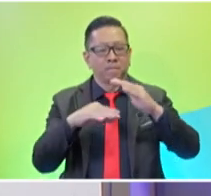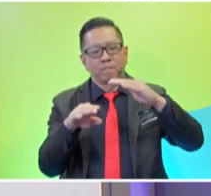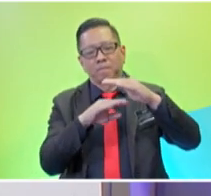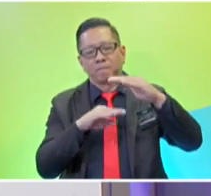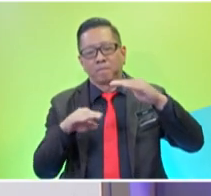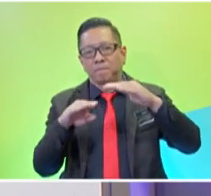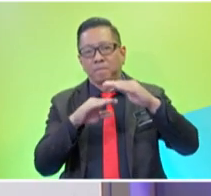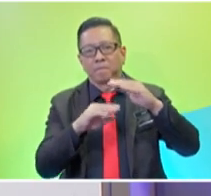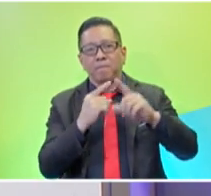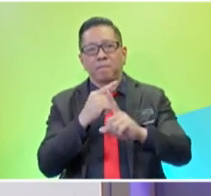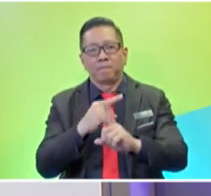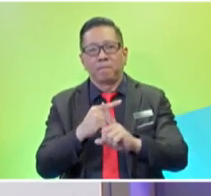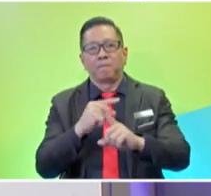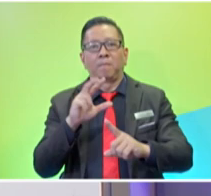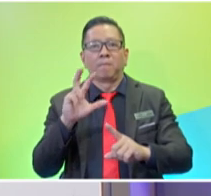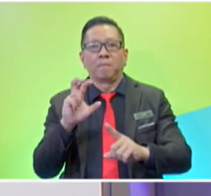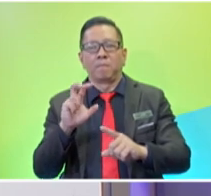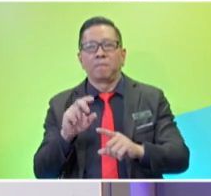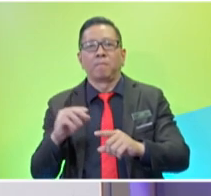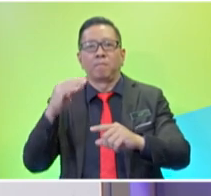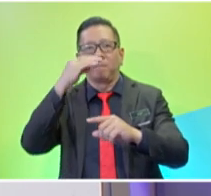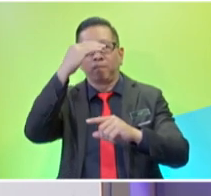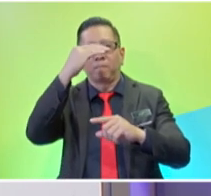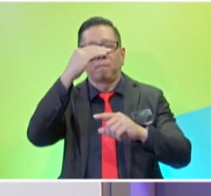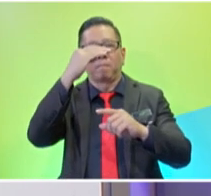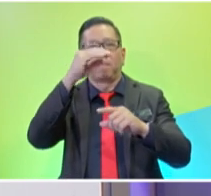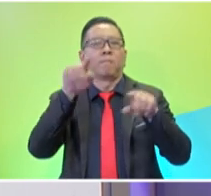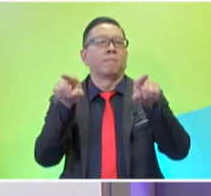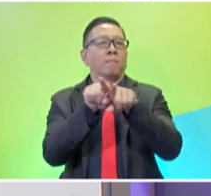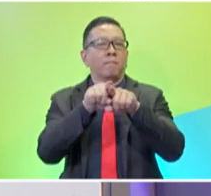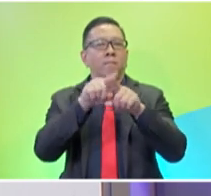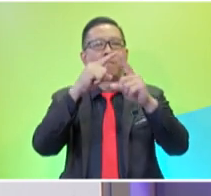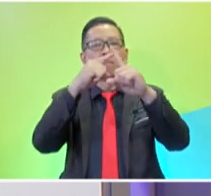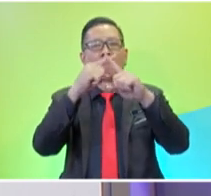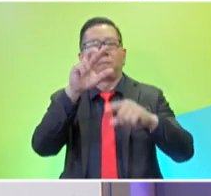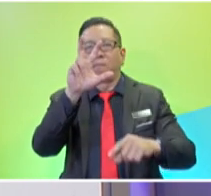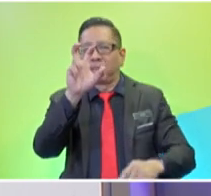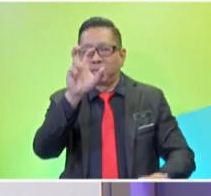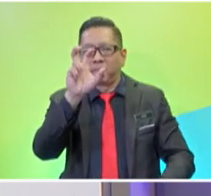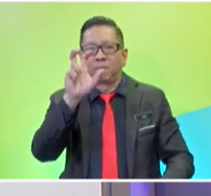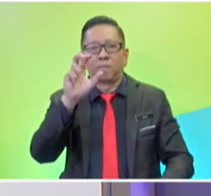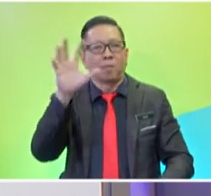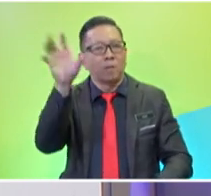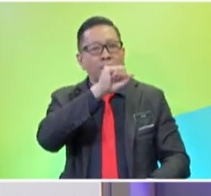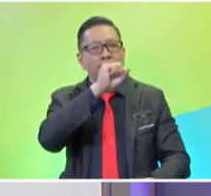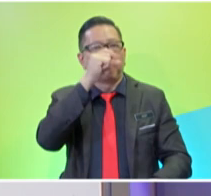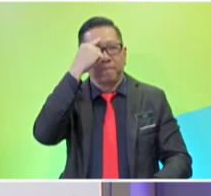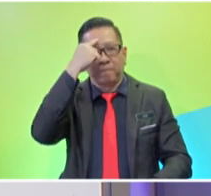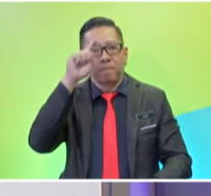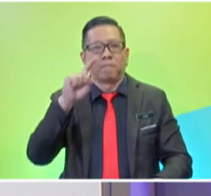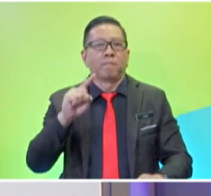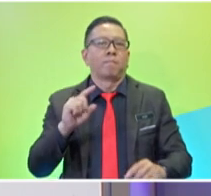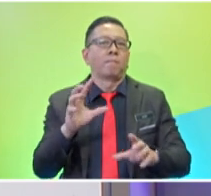dengan 30 maka bagian atas juga kita perlu daratan 30 untuk mendapatkan nilai